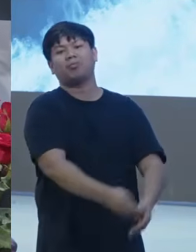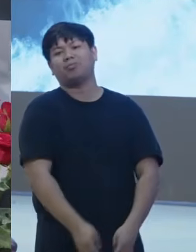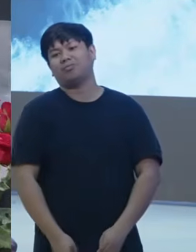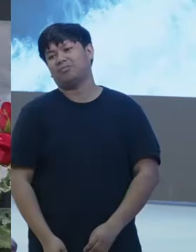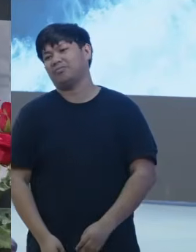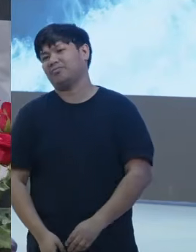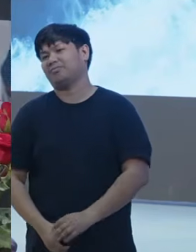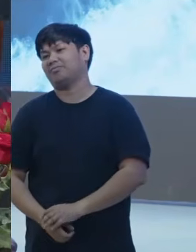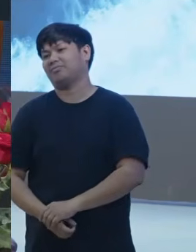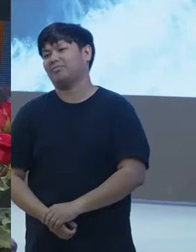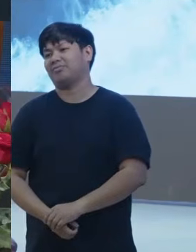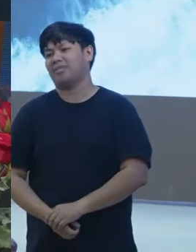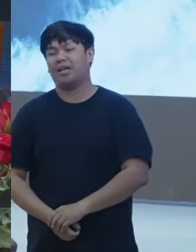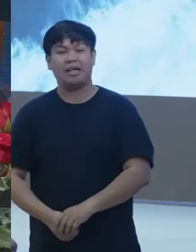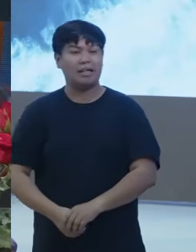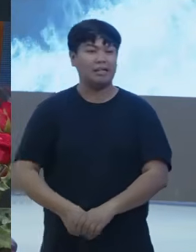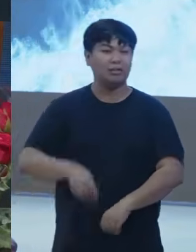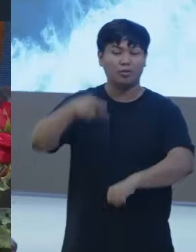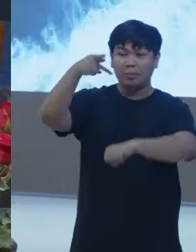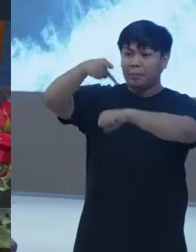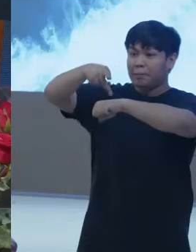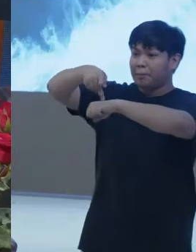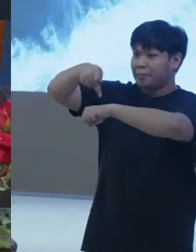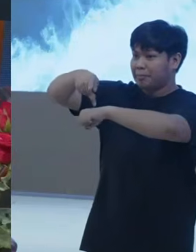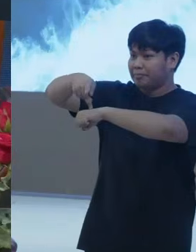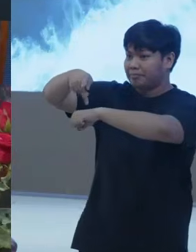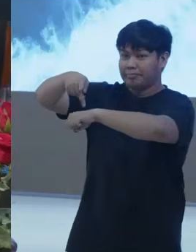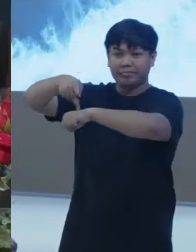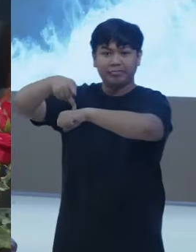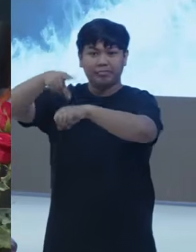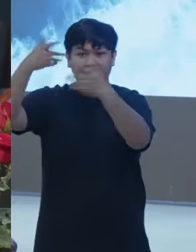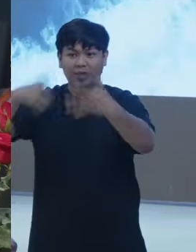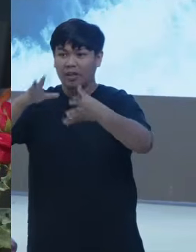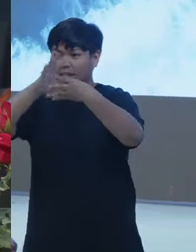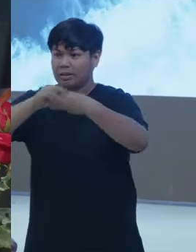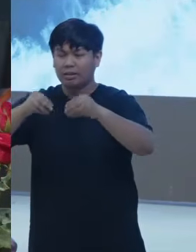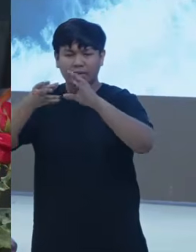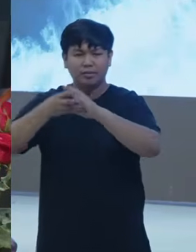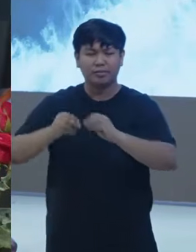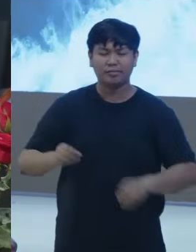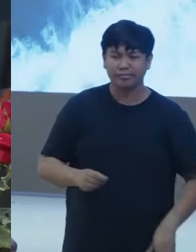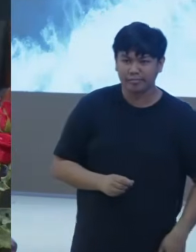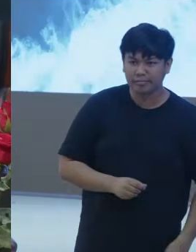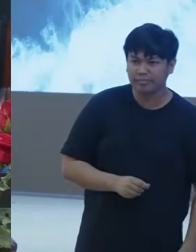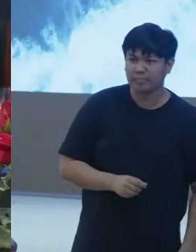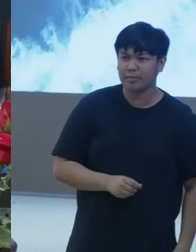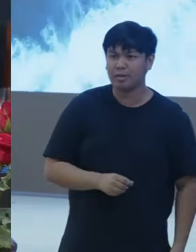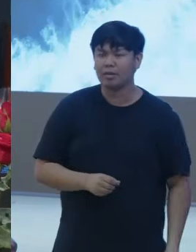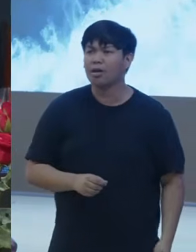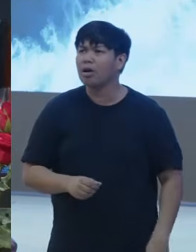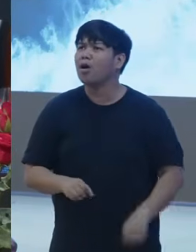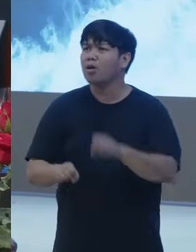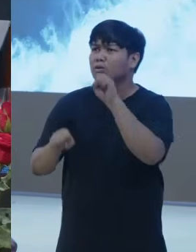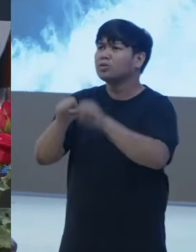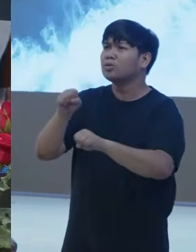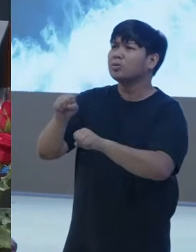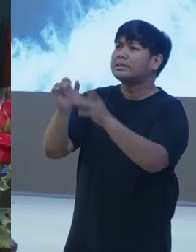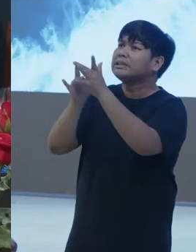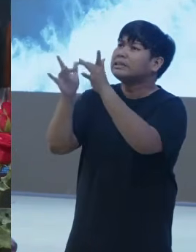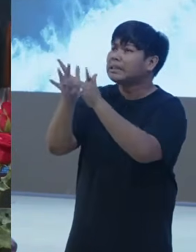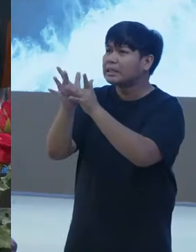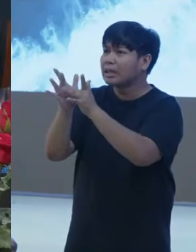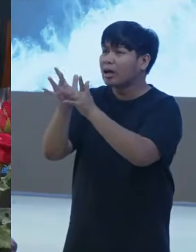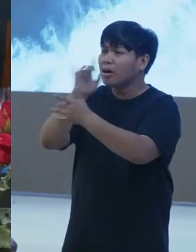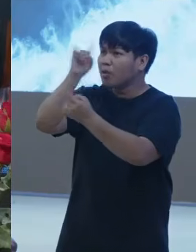Sabi tuloy ni Peter, nung exchange na yon, pagkatapos ikwento ng Panginoon yon, sabi ni Peter, so, Panginoon, pagka